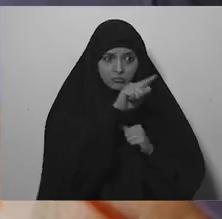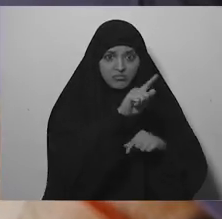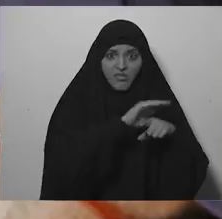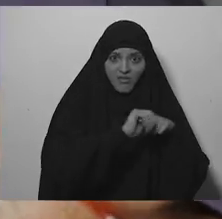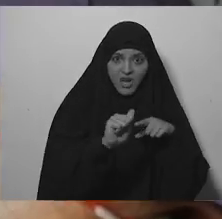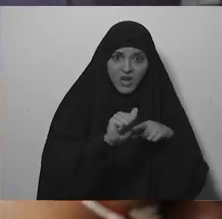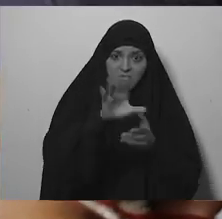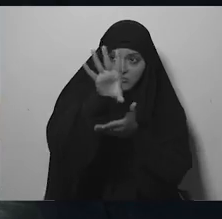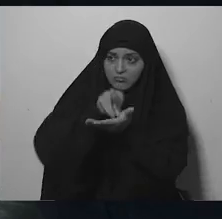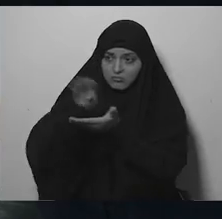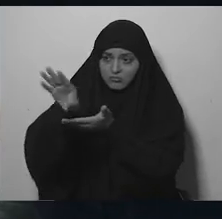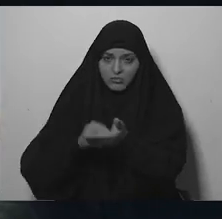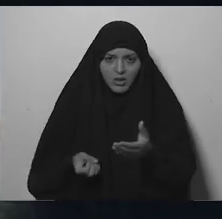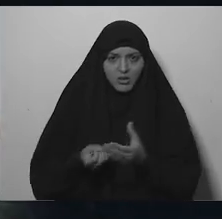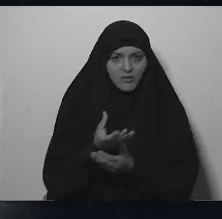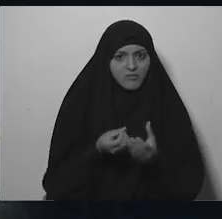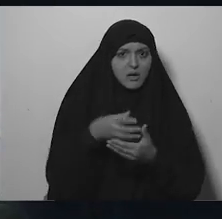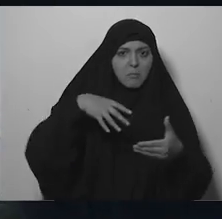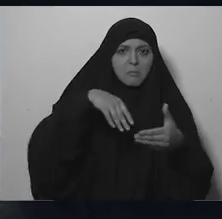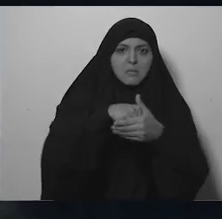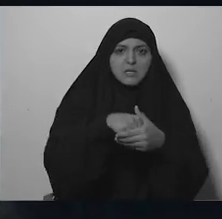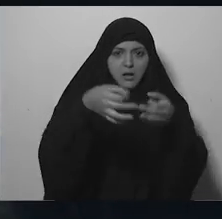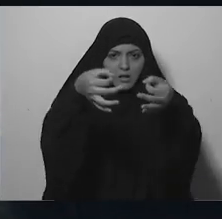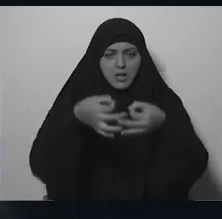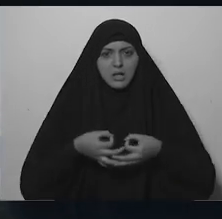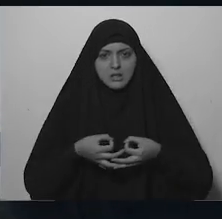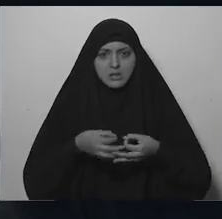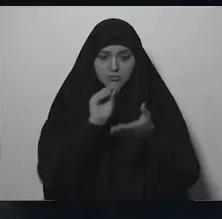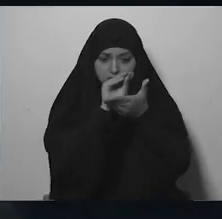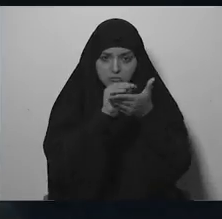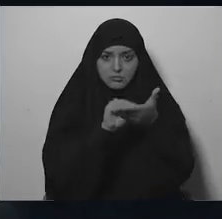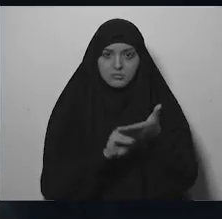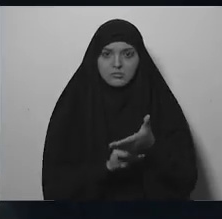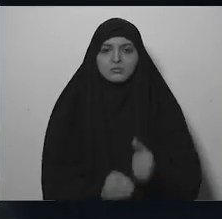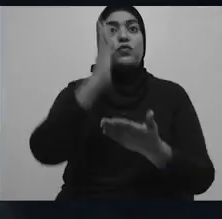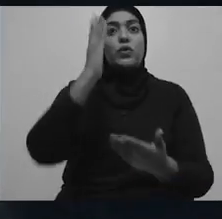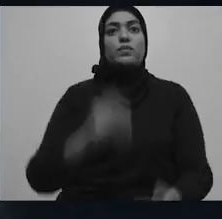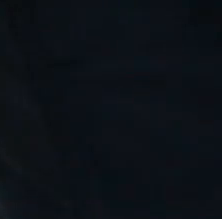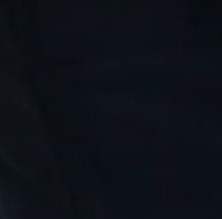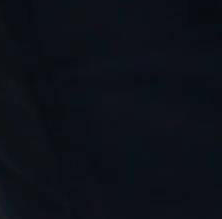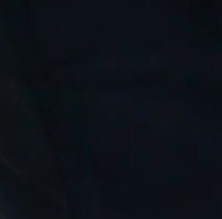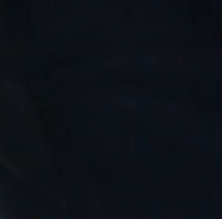ont mené la collecte de données et ont participé aussi à l'analyse des données.